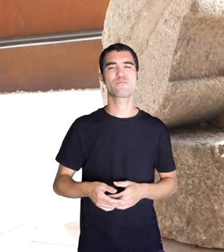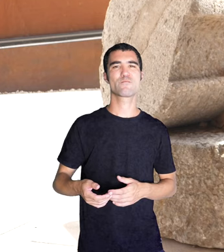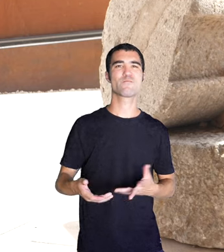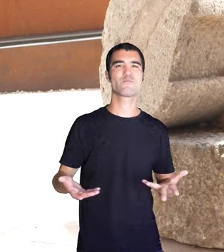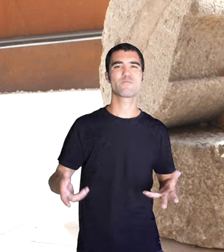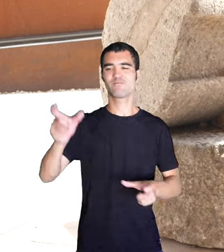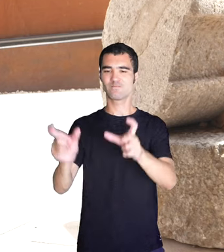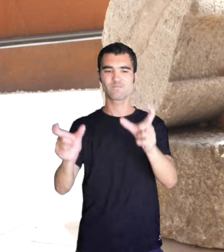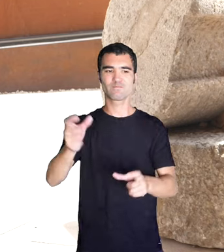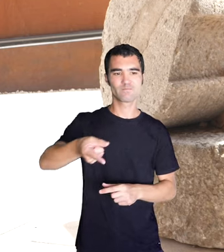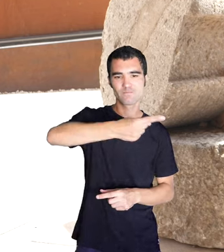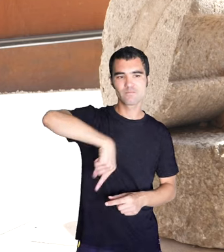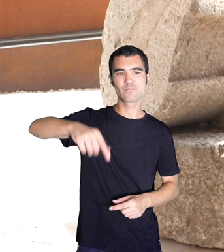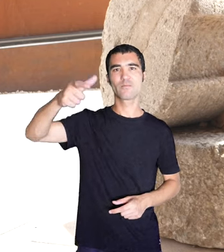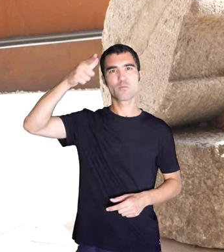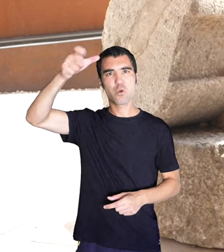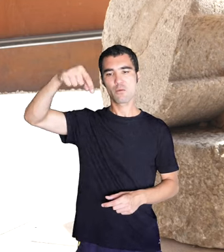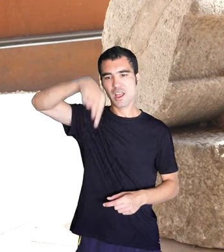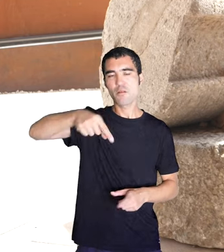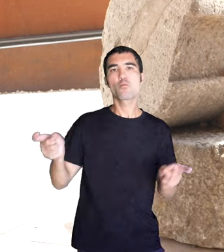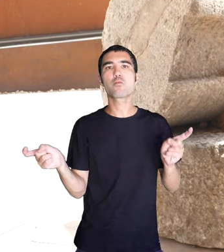que del poble d'Espart.